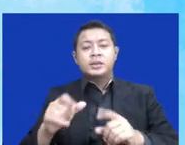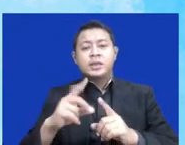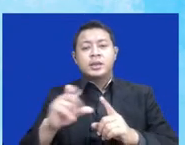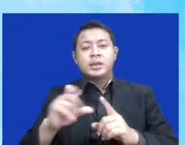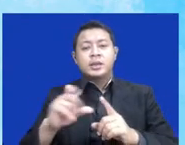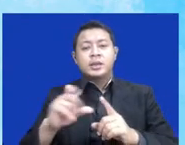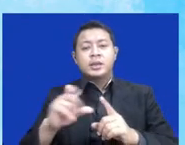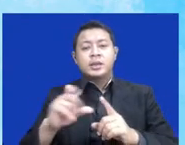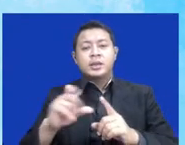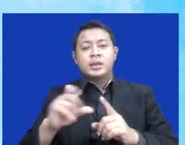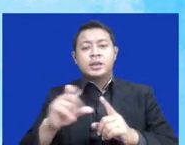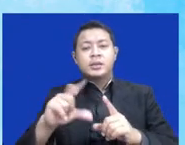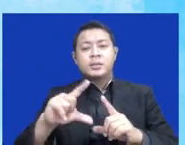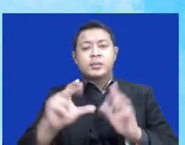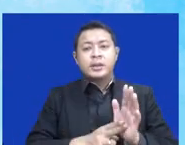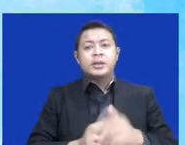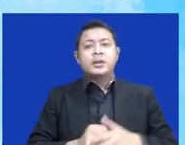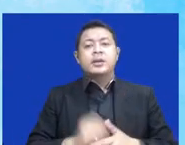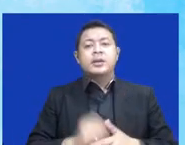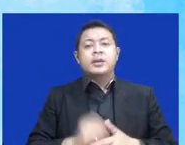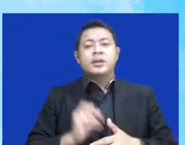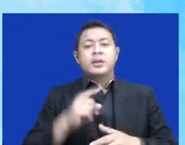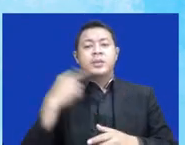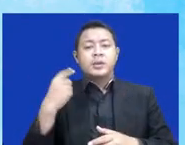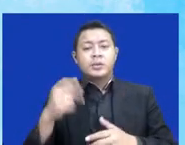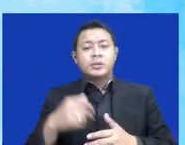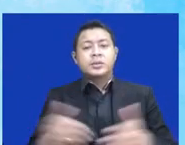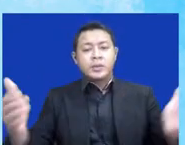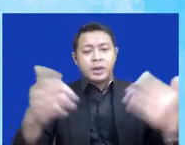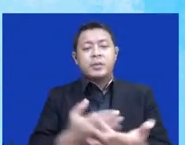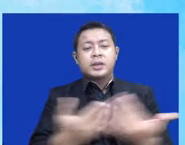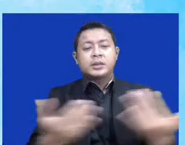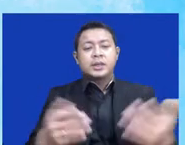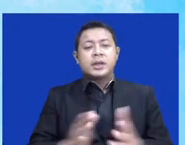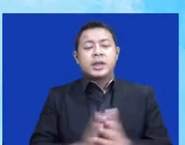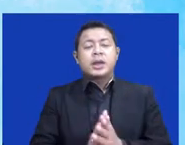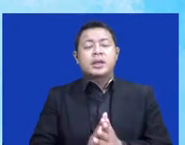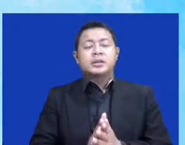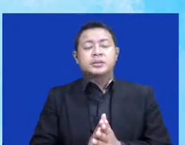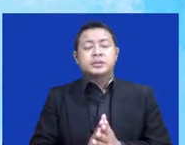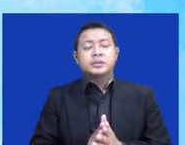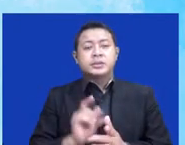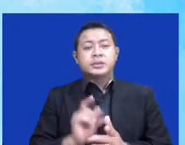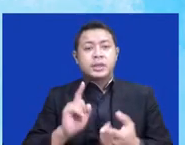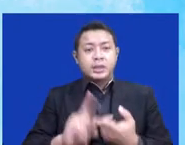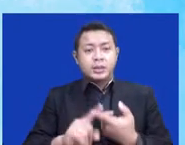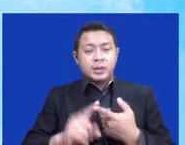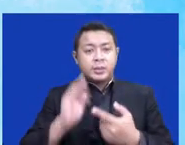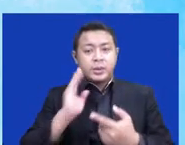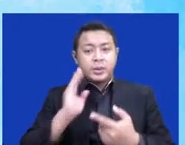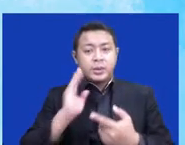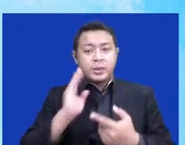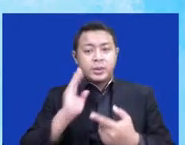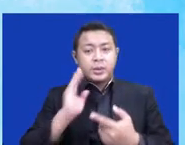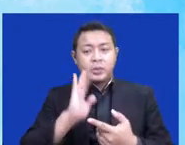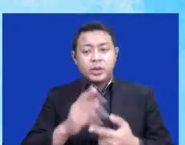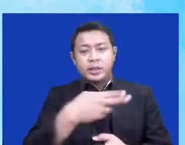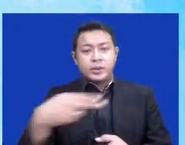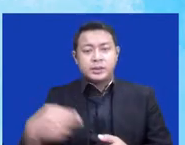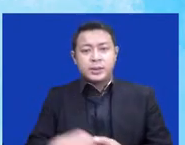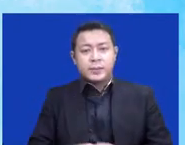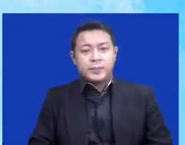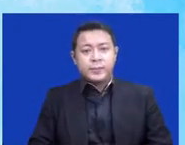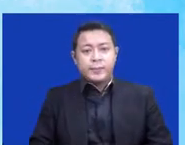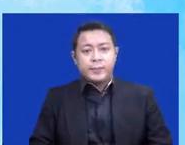juga pemerintah untuk bisa terus menggalakkan Young Health Program ini ke sobat-sobat muda kita semua di Indonesia.